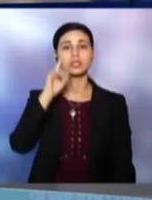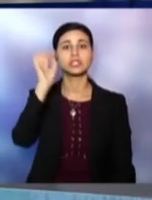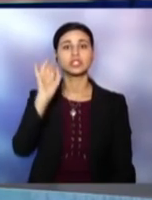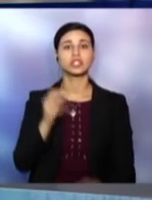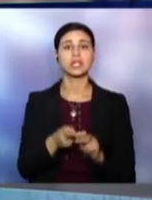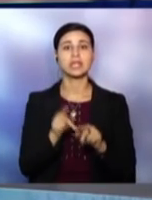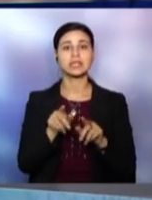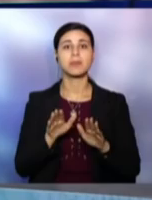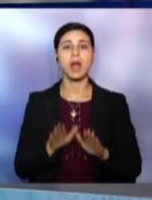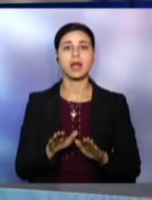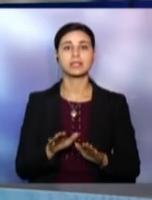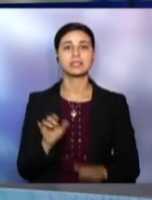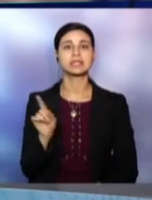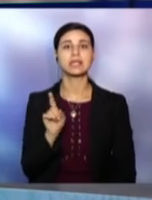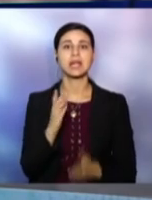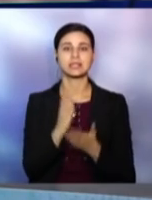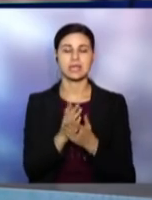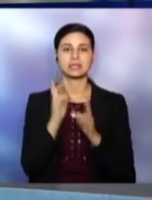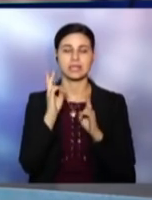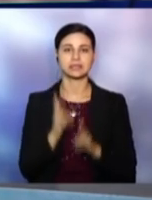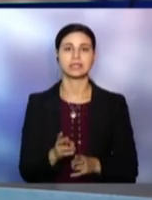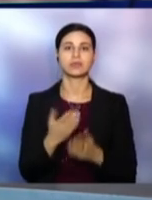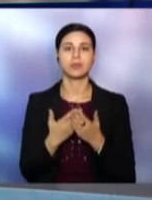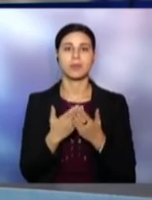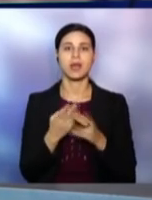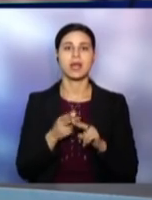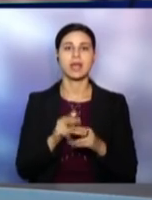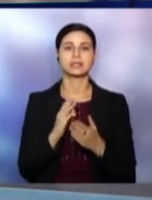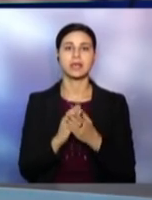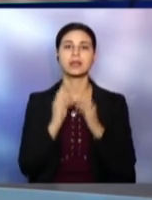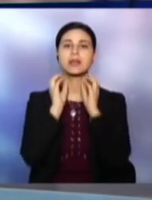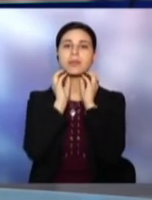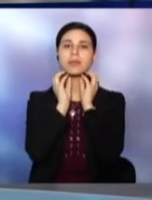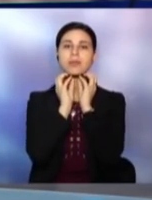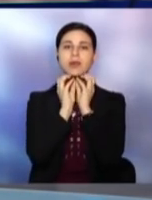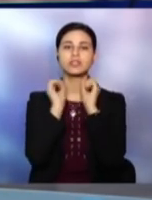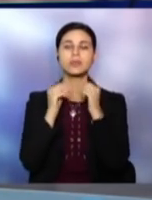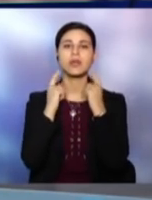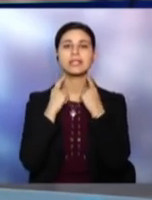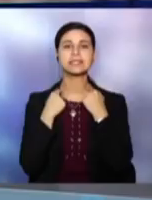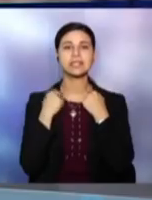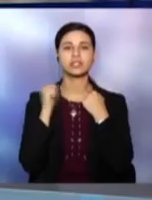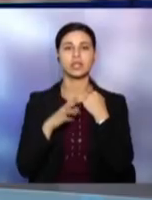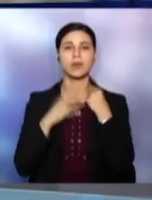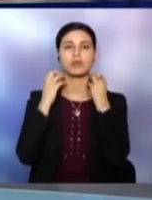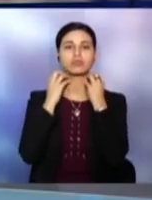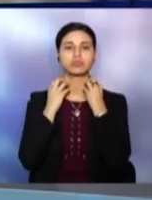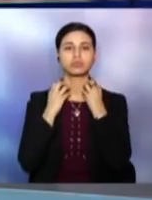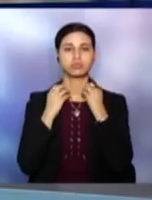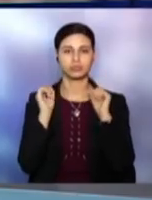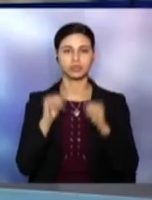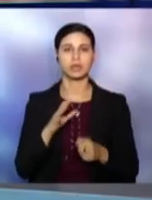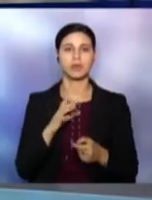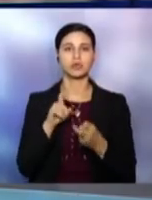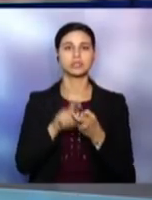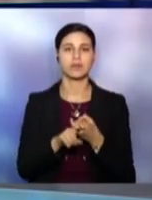იმ მიდამოში, რაც არის დაზიანებული. ანუ ეს არის ხმის ქვეშა მიდამო, ეს არის კისრის მიდამო, სადაც იქნება ლიმფური ჯირკვლები